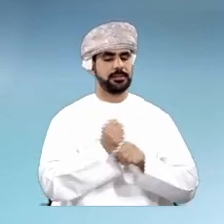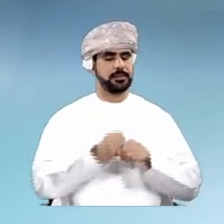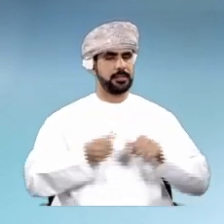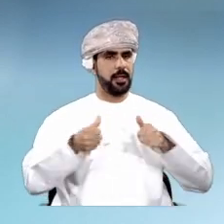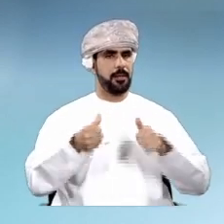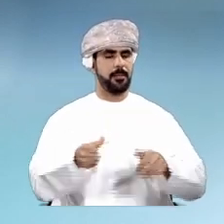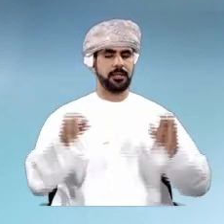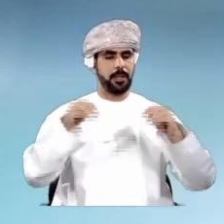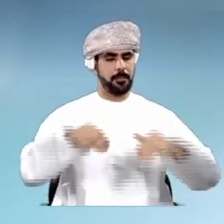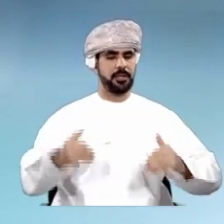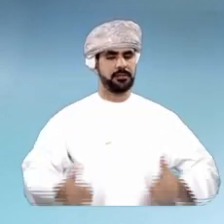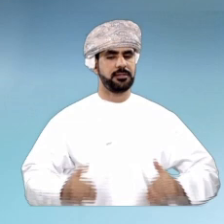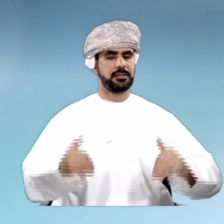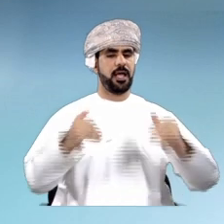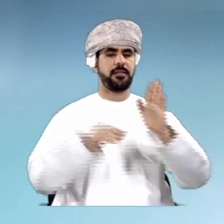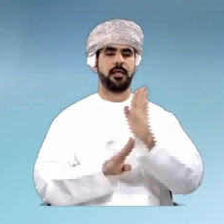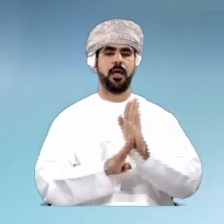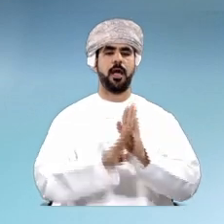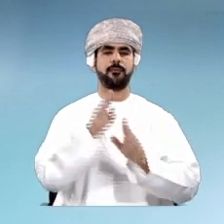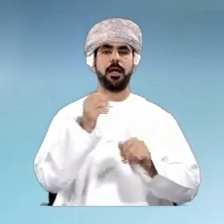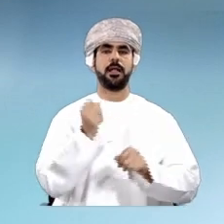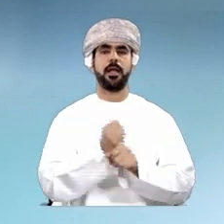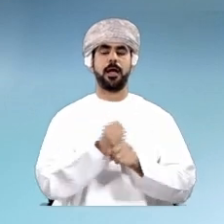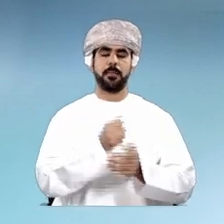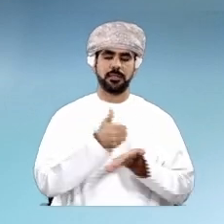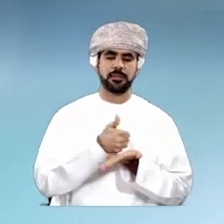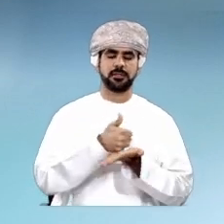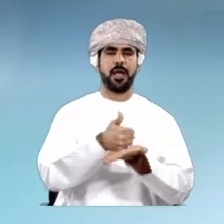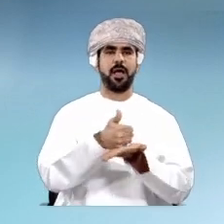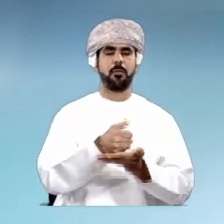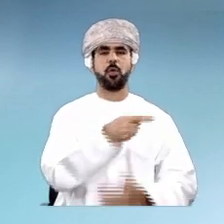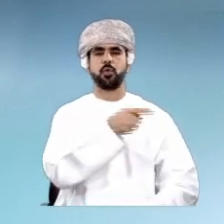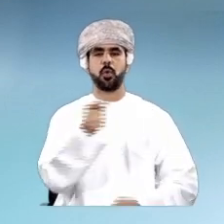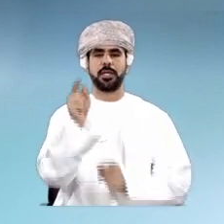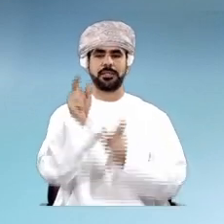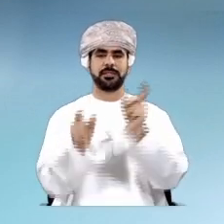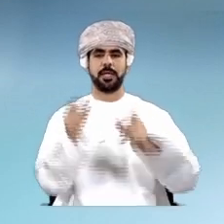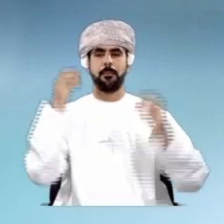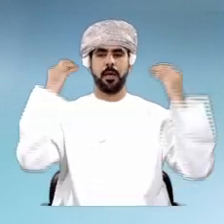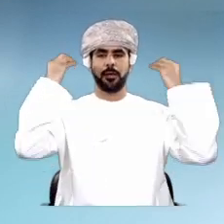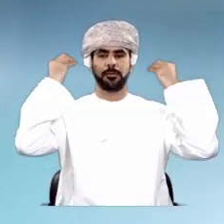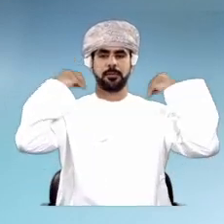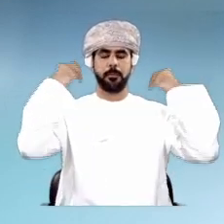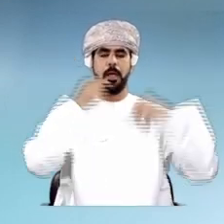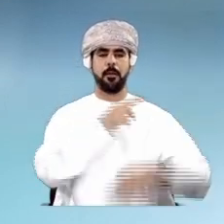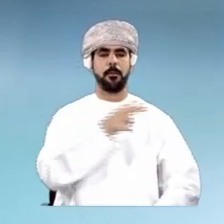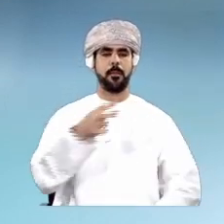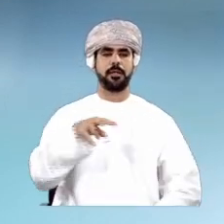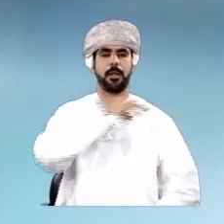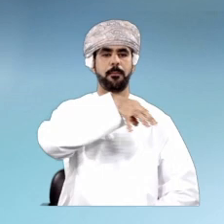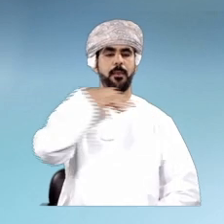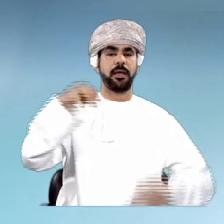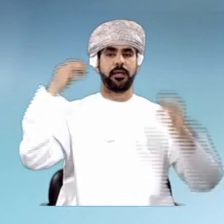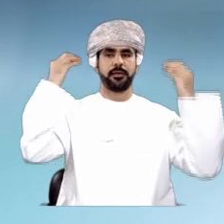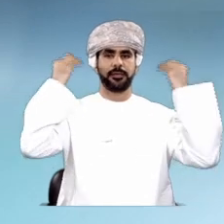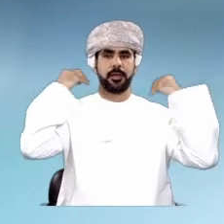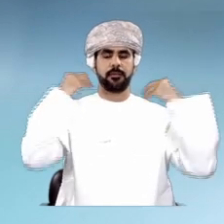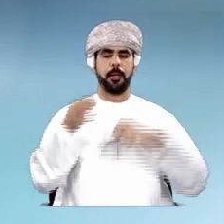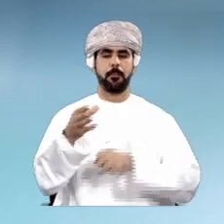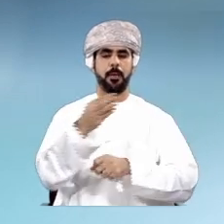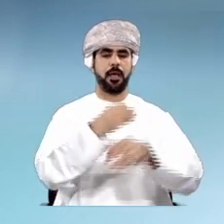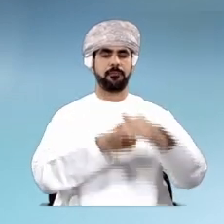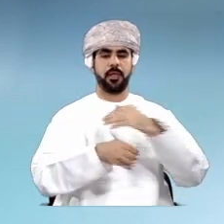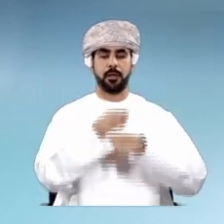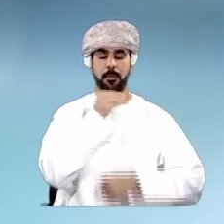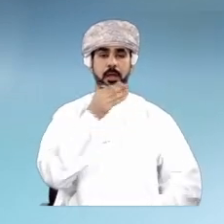تعزيز وتنميه مفهوم العمل التطوعي لدى الرياضيين في كافه الانديه الرياضيه وتعمل